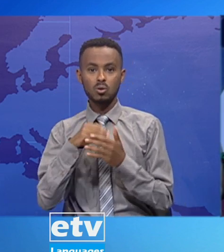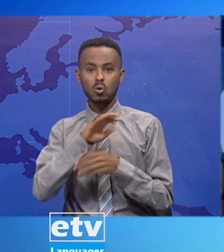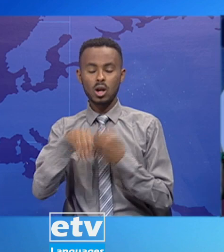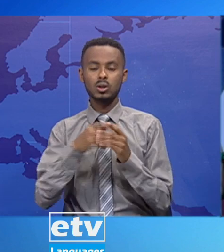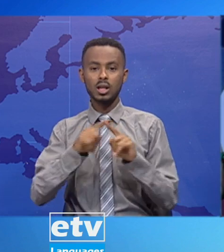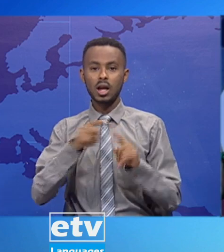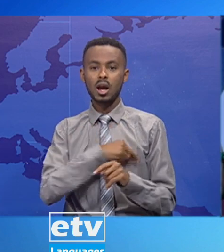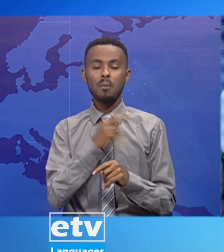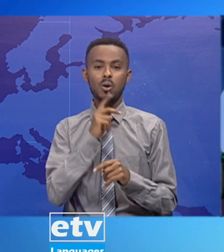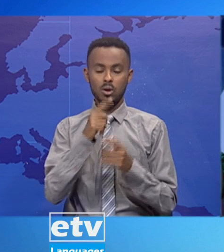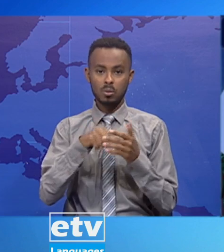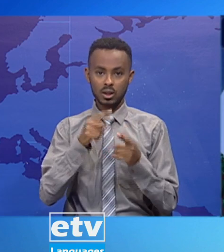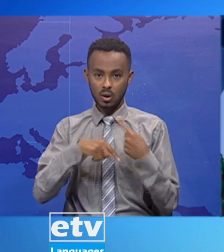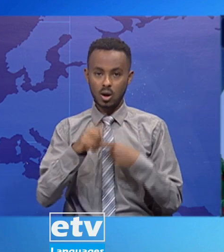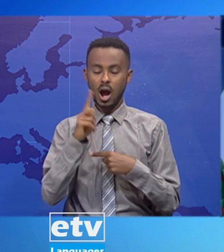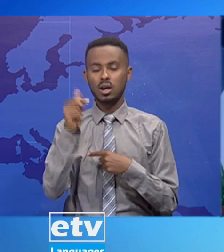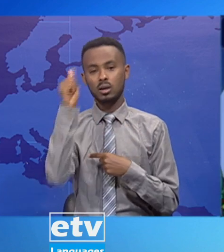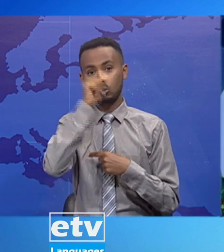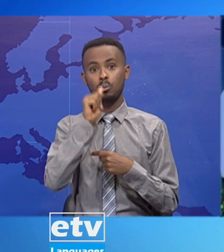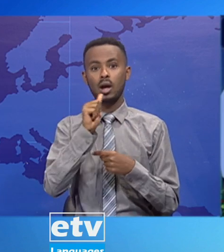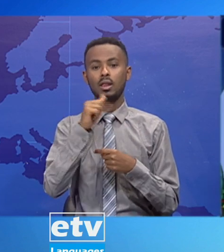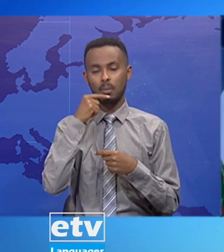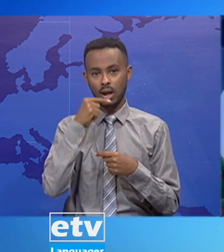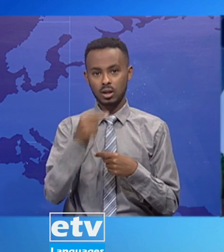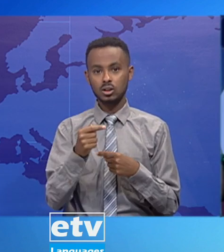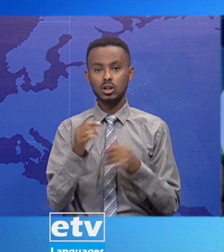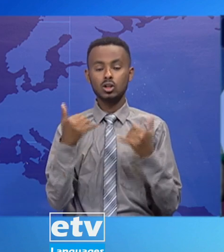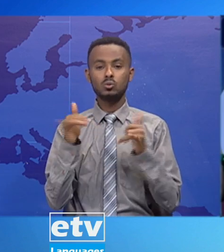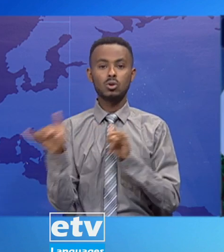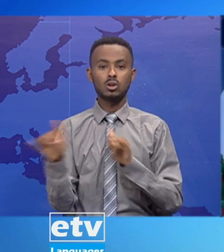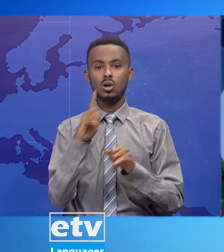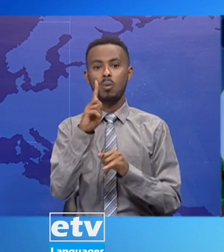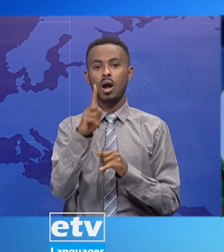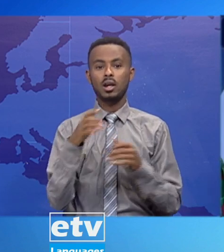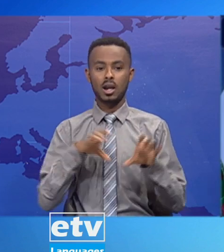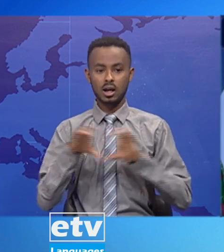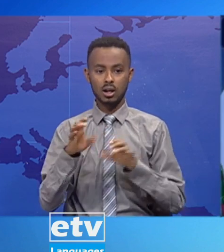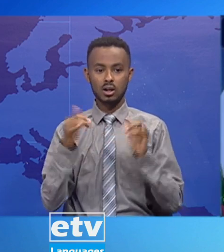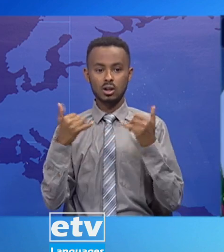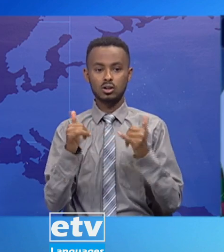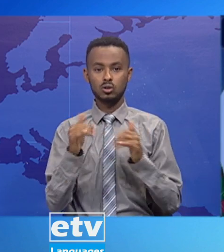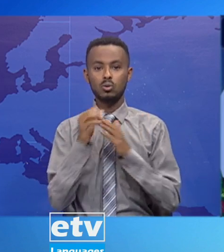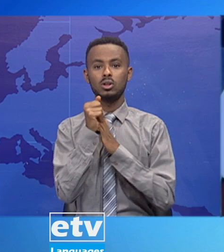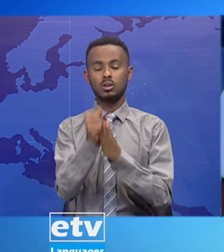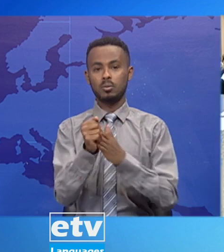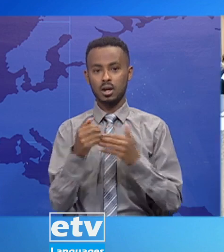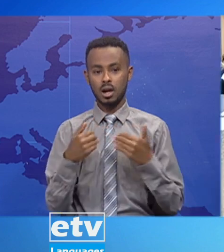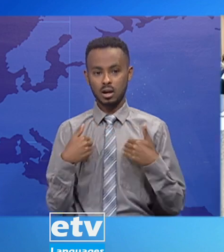ከተለያየ ሃይማኖት ነው የመጣነው። አንድ ግን ኢትዮጵያ አንድ ተረገናለች። ስፖርት ደግሞ አንድ ያደርገናል። ስፖርት መርህ አለው።